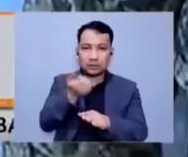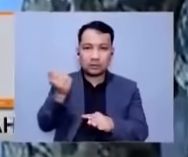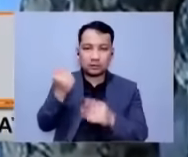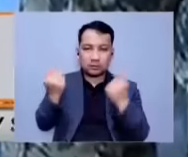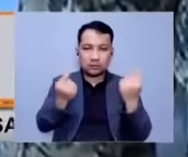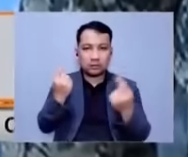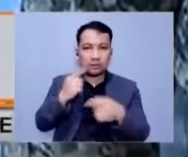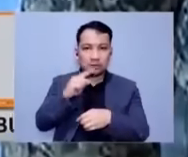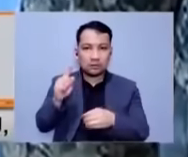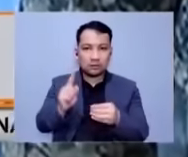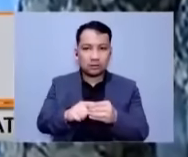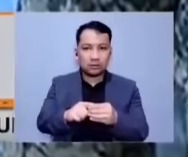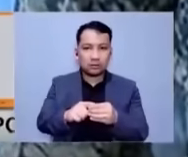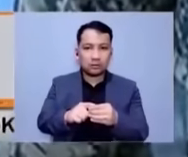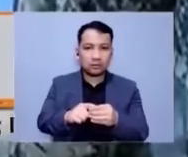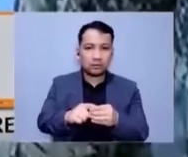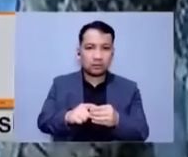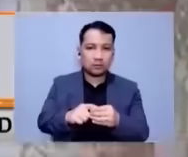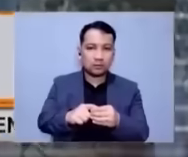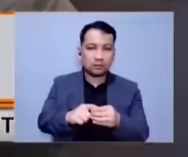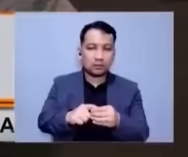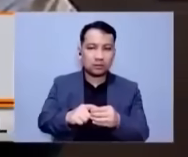atin...